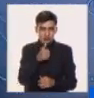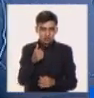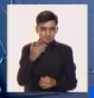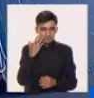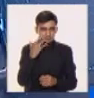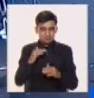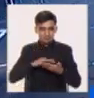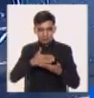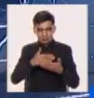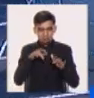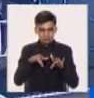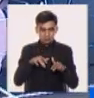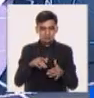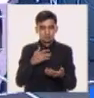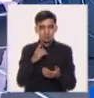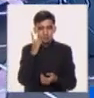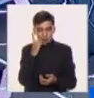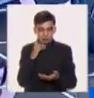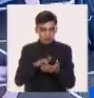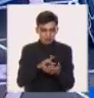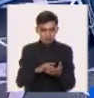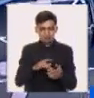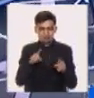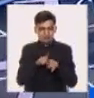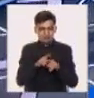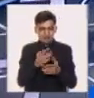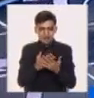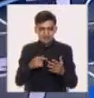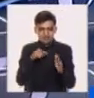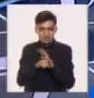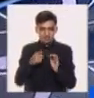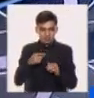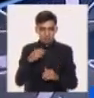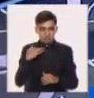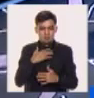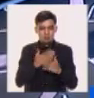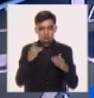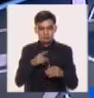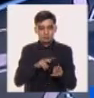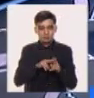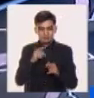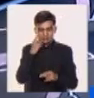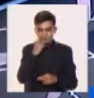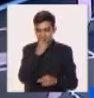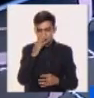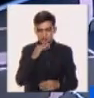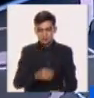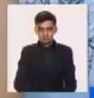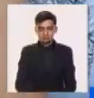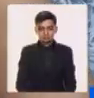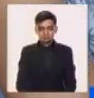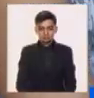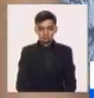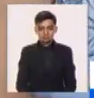сидеть у мониторов, компьютеров и экранов смартфонов. А это непременно скажется на зрении. Давай